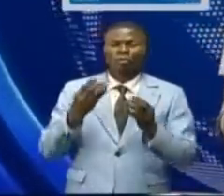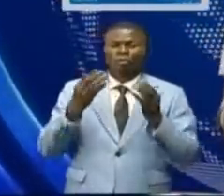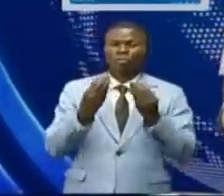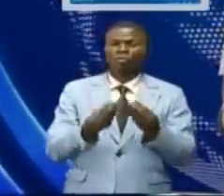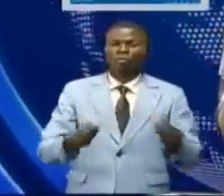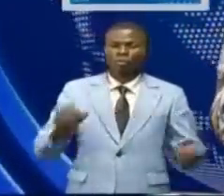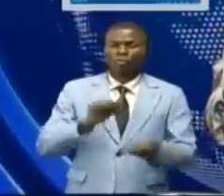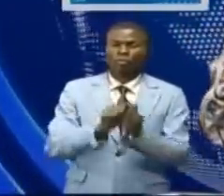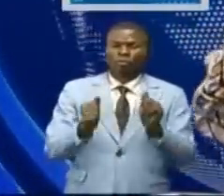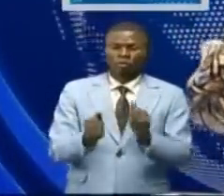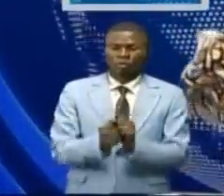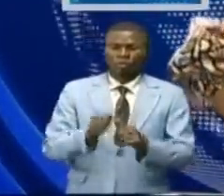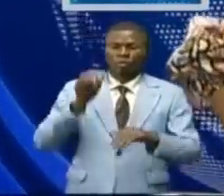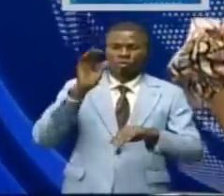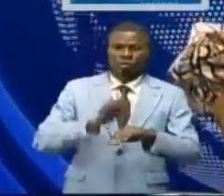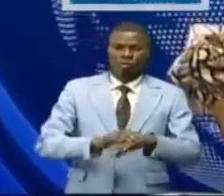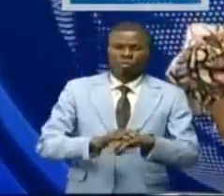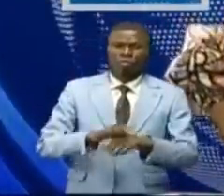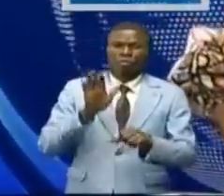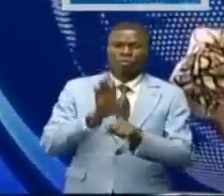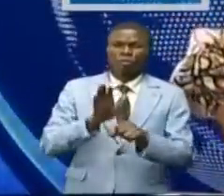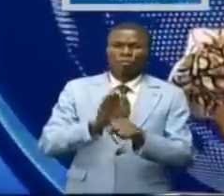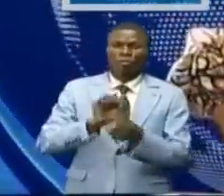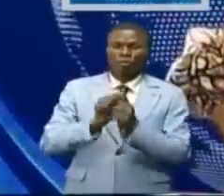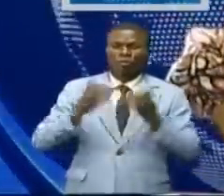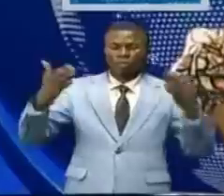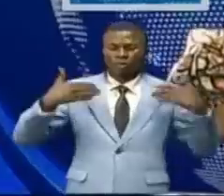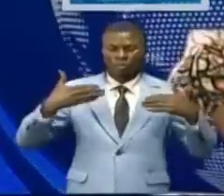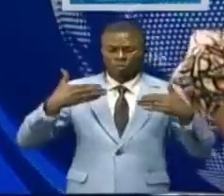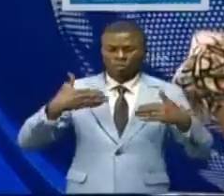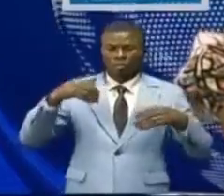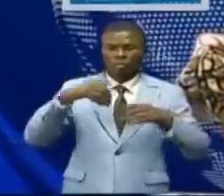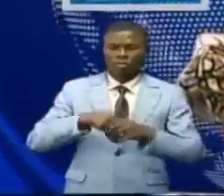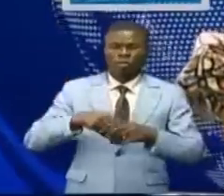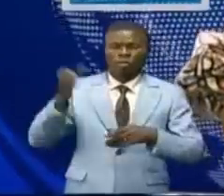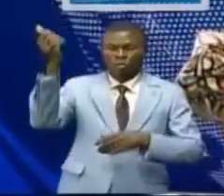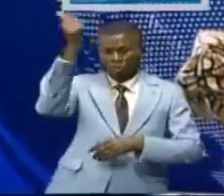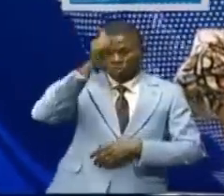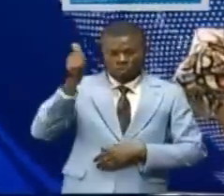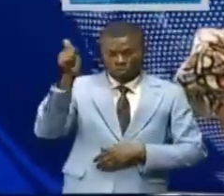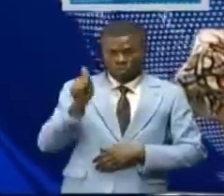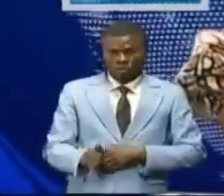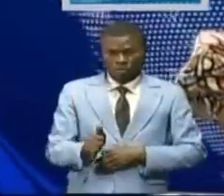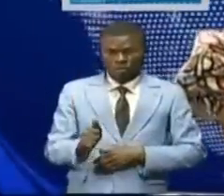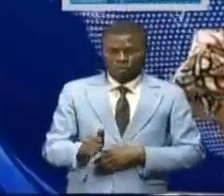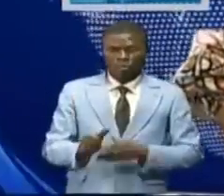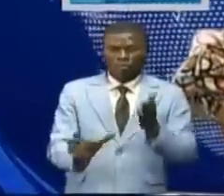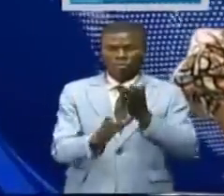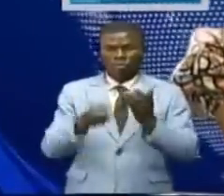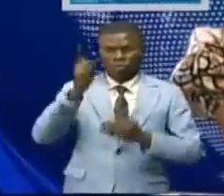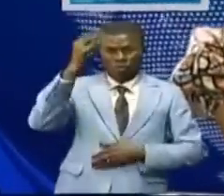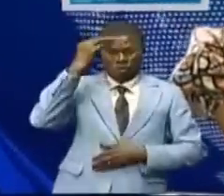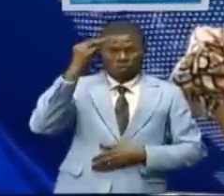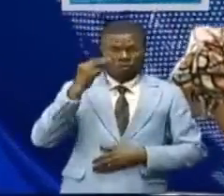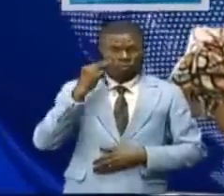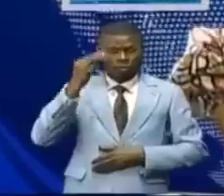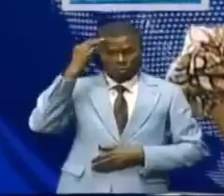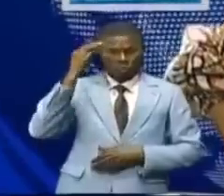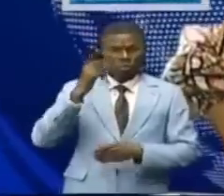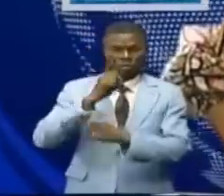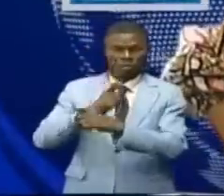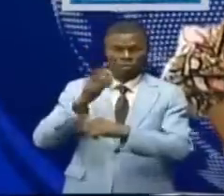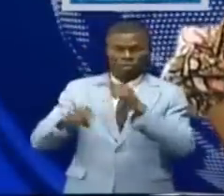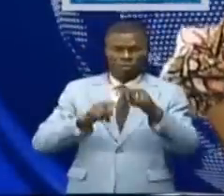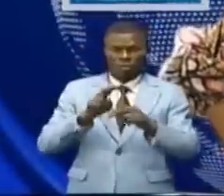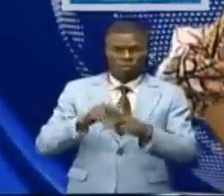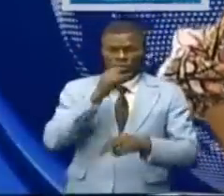défis que représentent les mutations climatiques dans la région du bassin du Congo a été donné par le vice-premier ministre, ministre de la Défense nationale